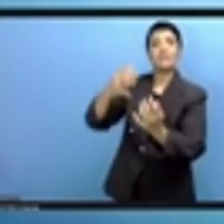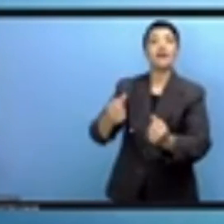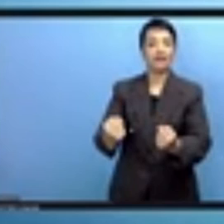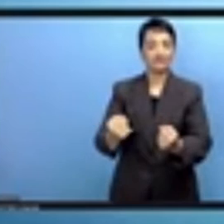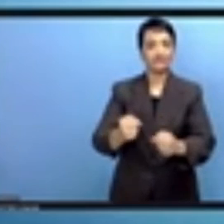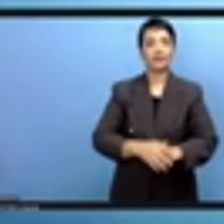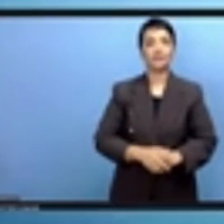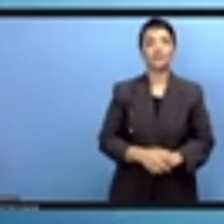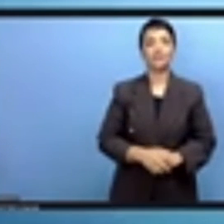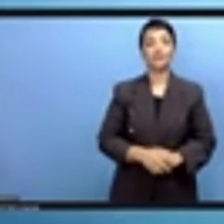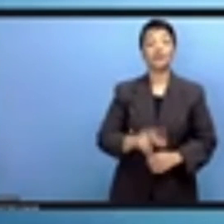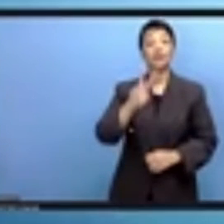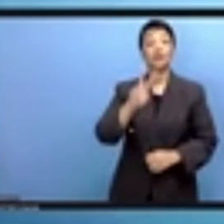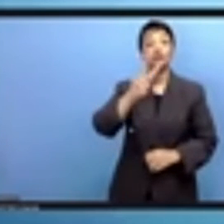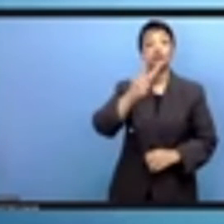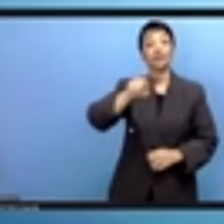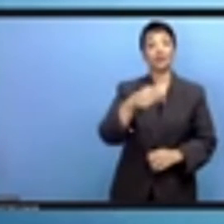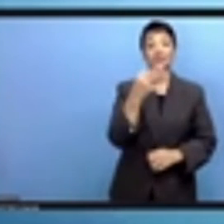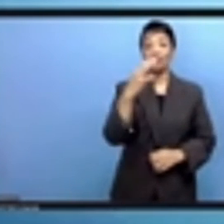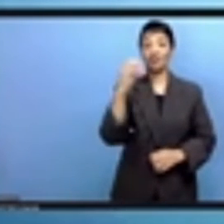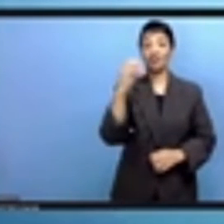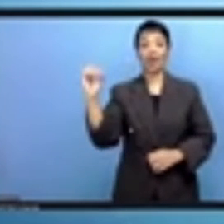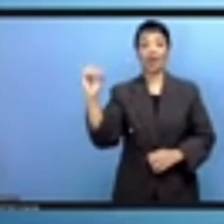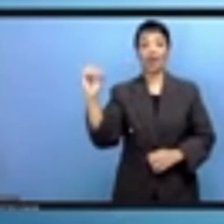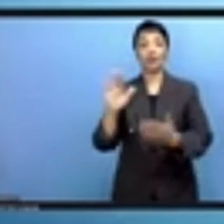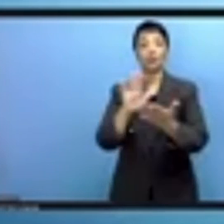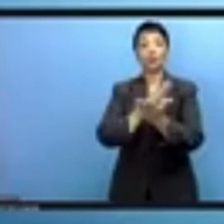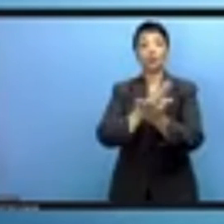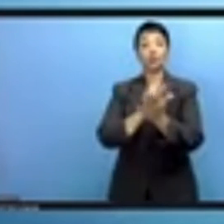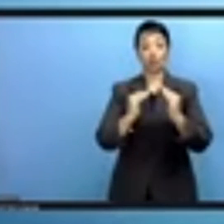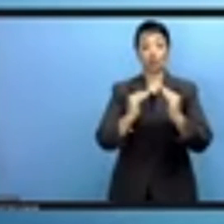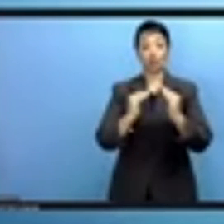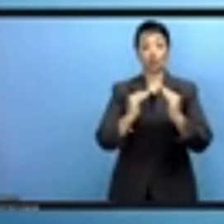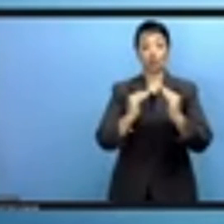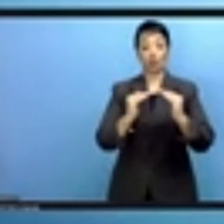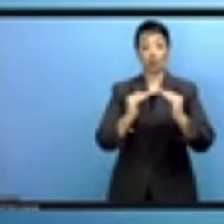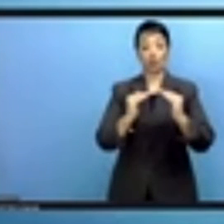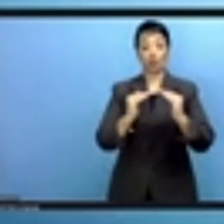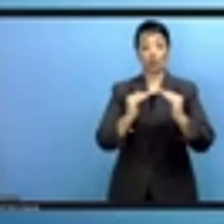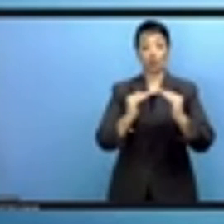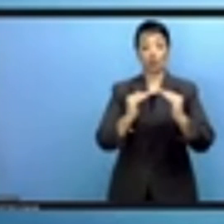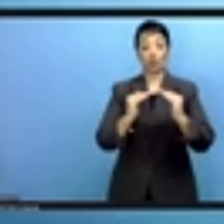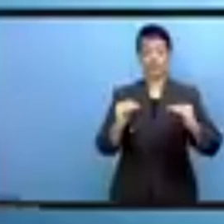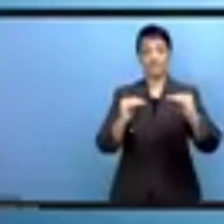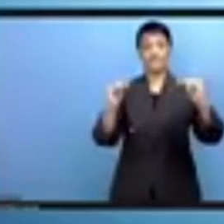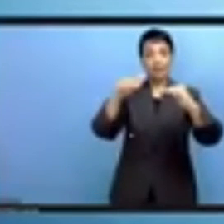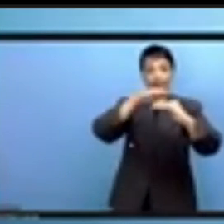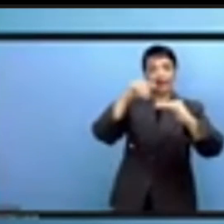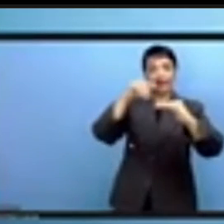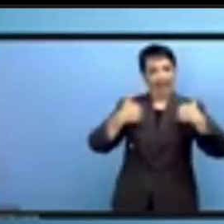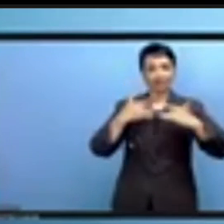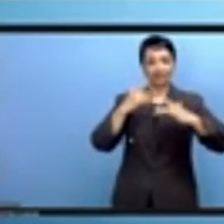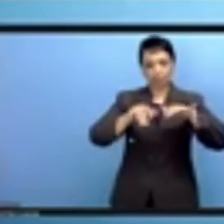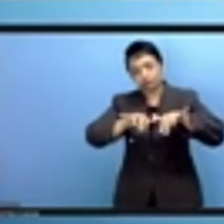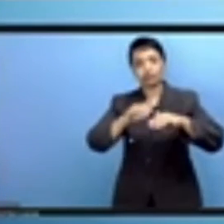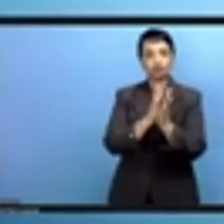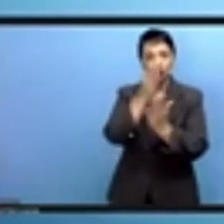1900万人和1300万人的增长，是在分别是在2017和2022